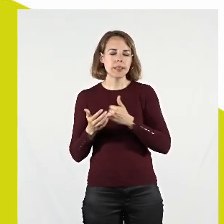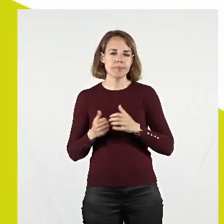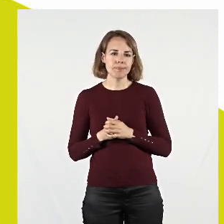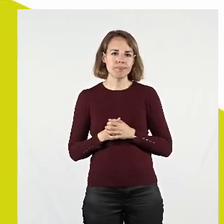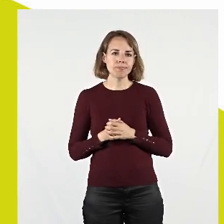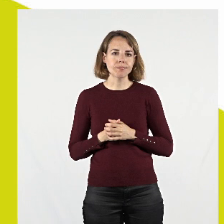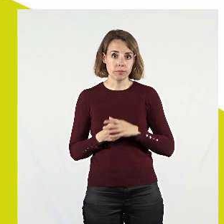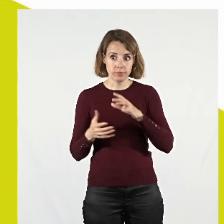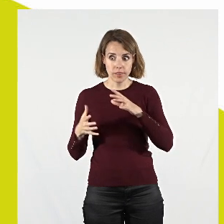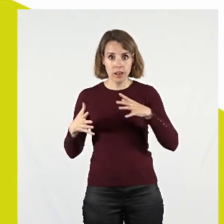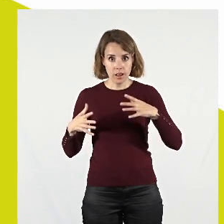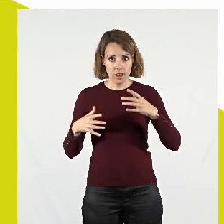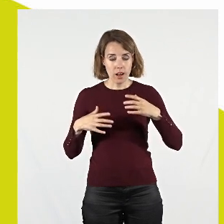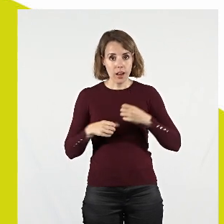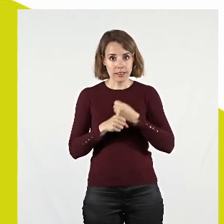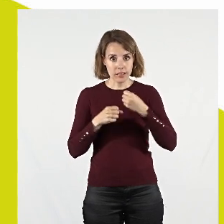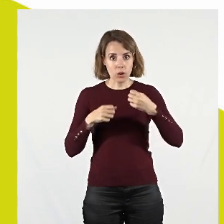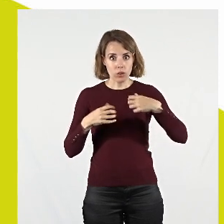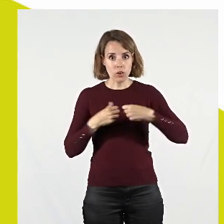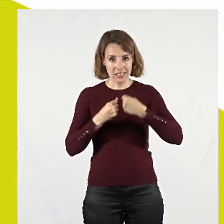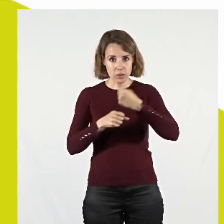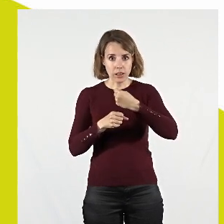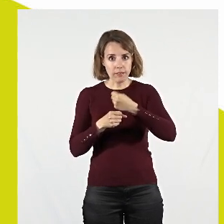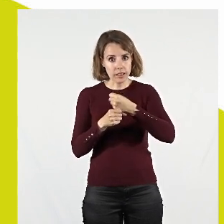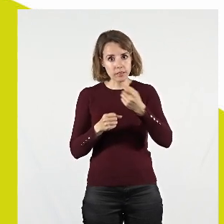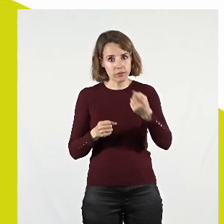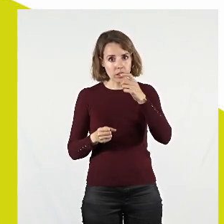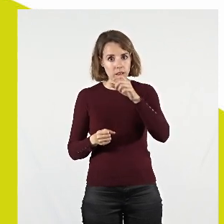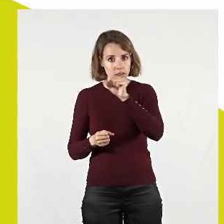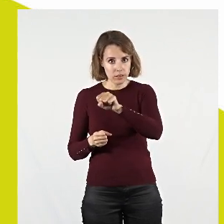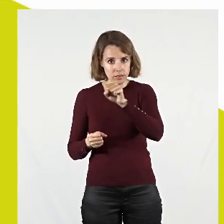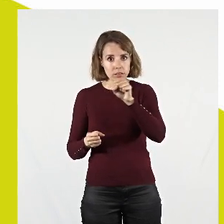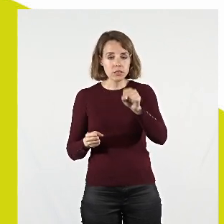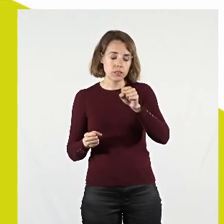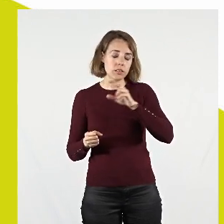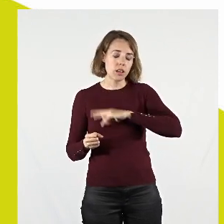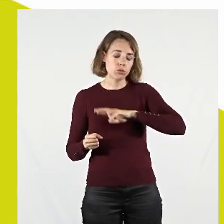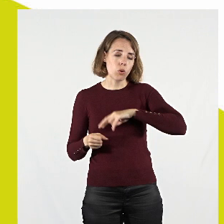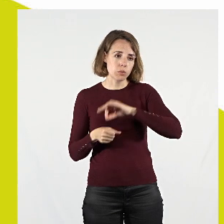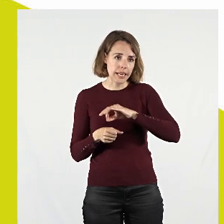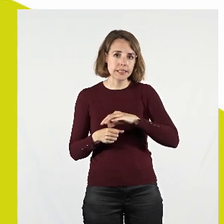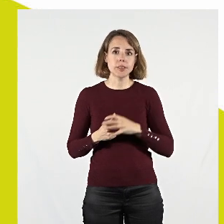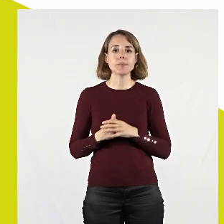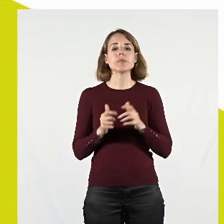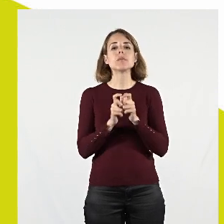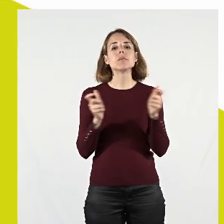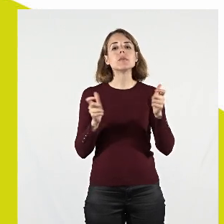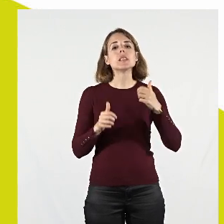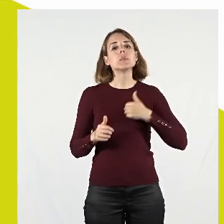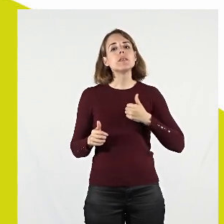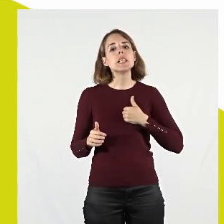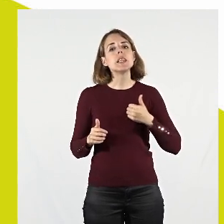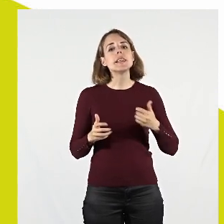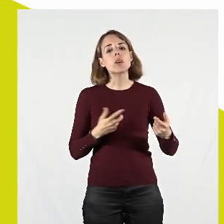travail, maladie professionnelle de l'assurance maladie. Il y a également des structures privées de statut commercial avec le secteur des EHPAD